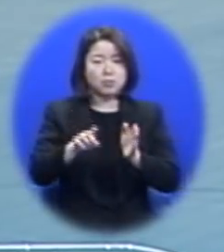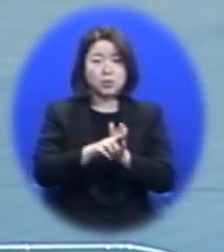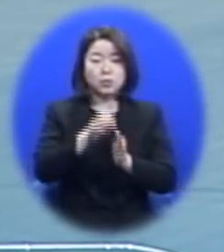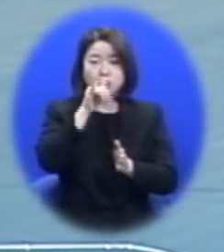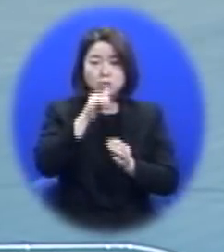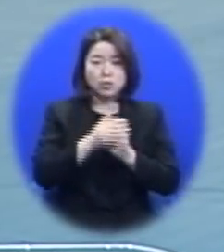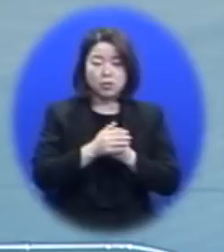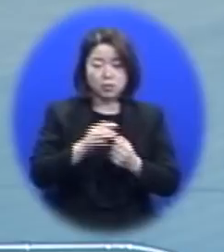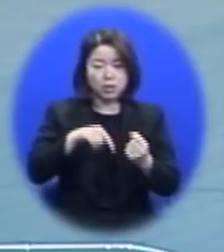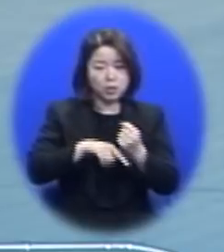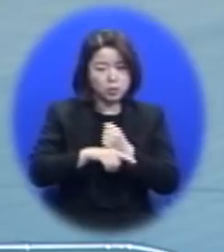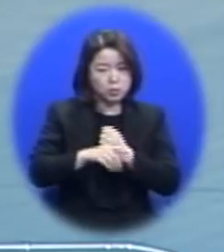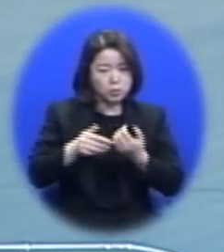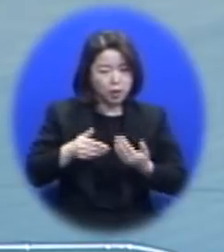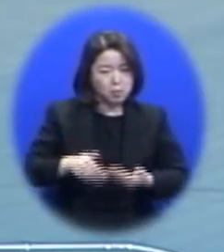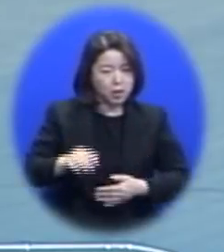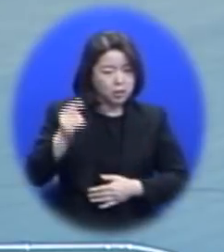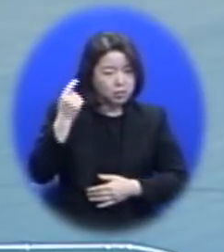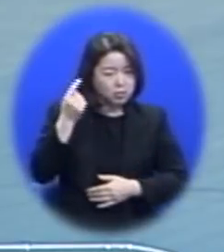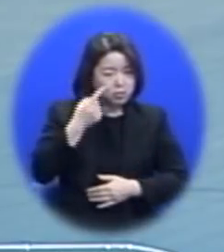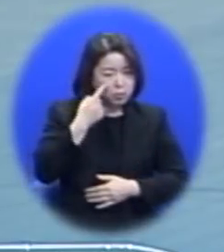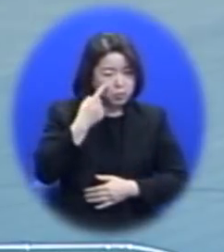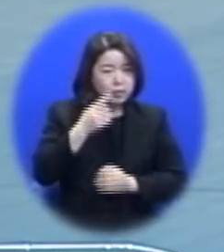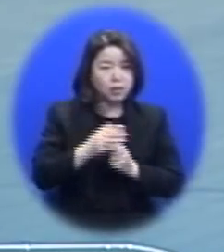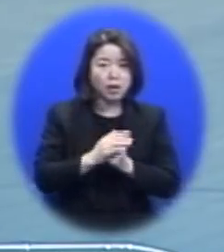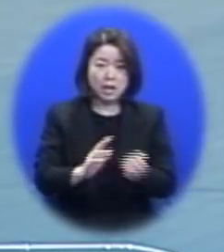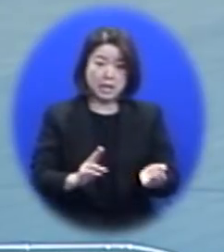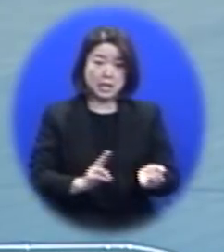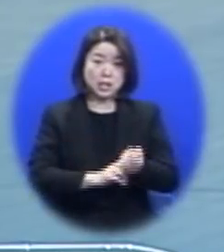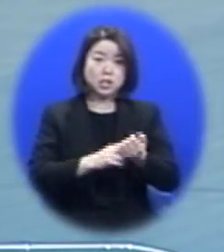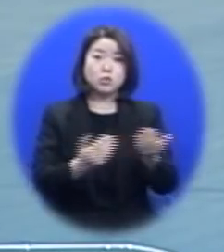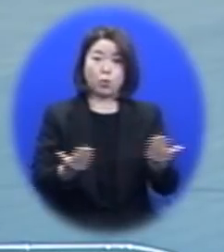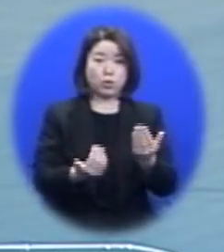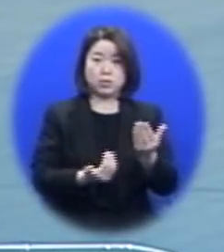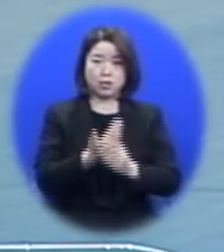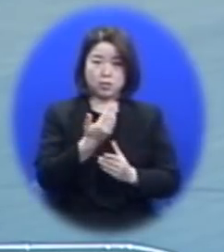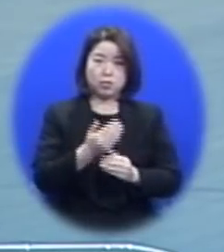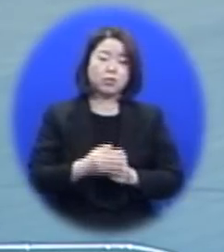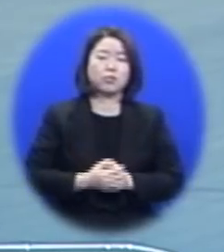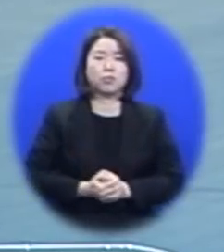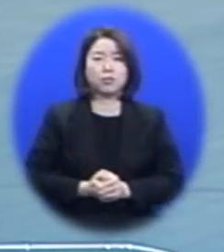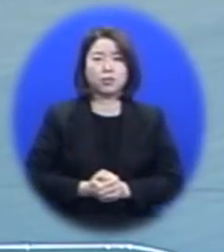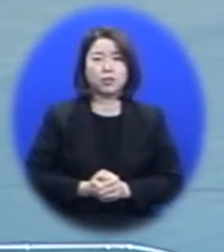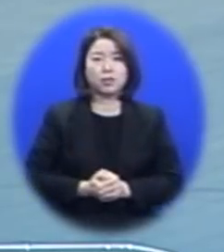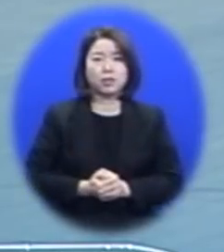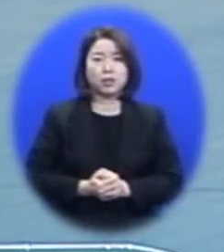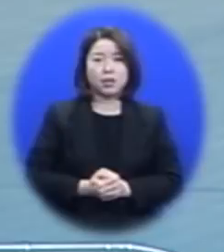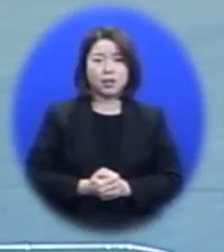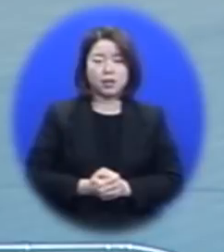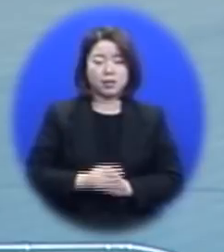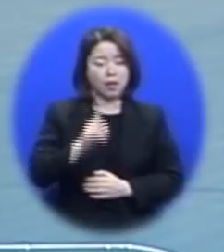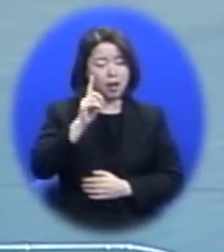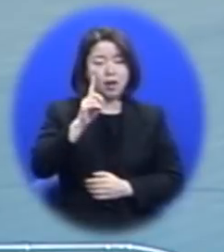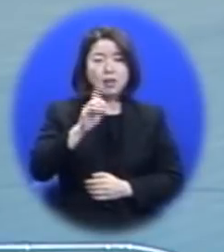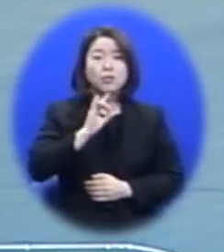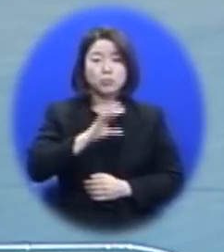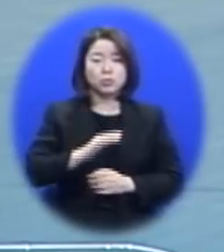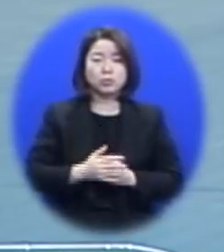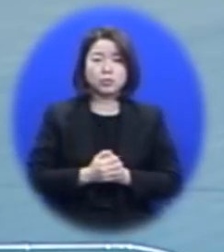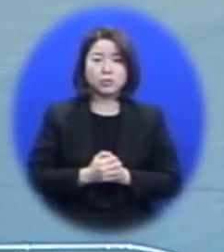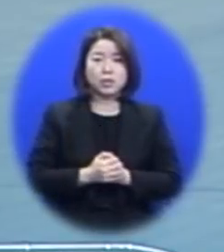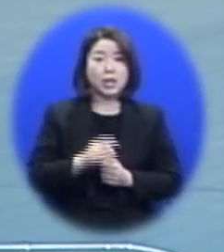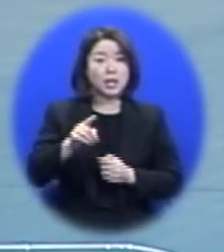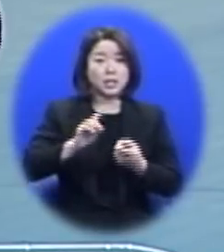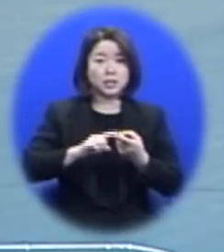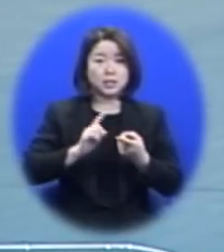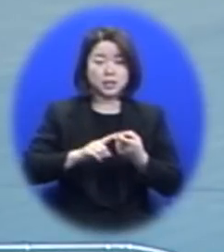이유를 가만히 제가 들어보니까 기적이 일어난다는 겁니다. 딱 하나예요. 그에